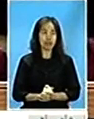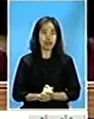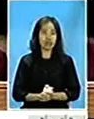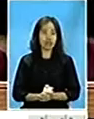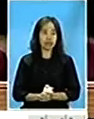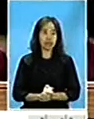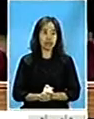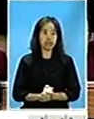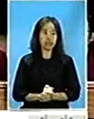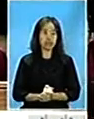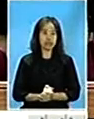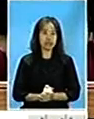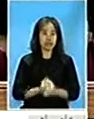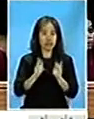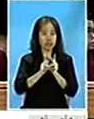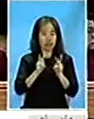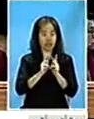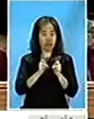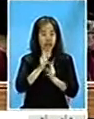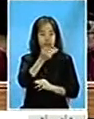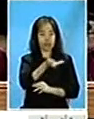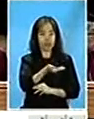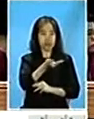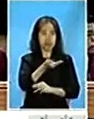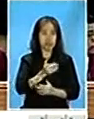กรรมการก่อนนะเชิญนะเชิญเชิญ